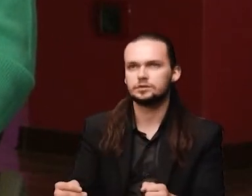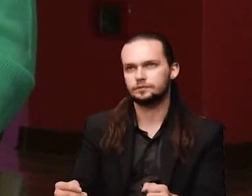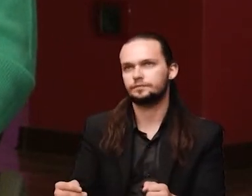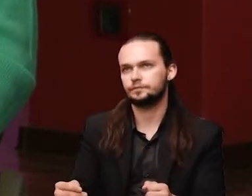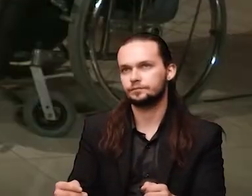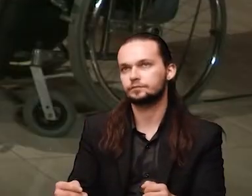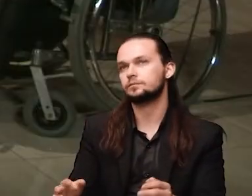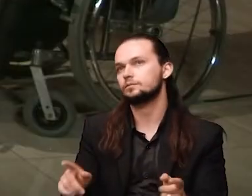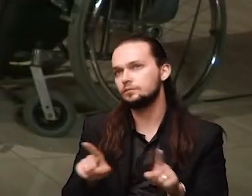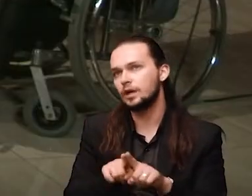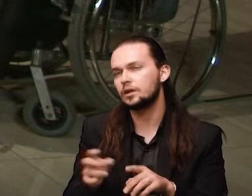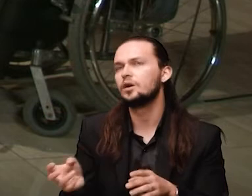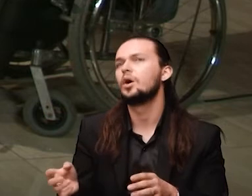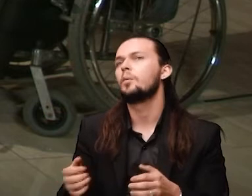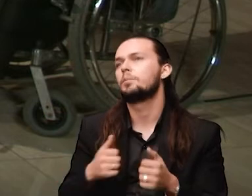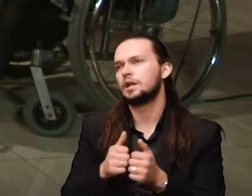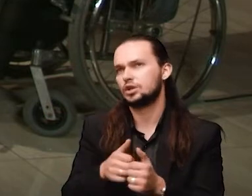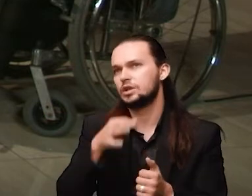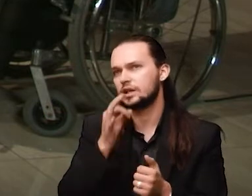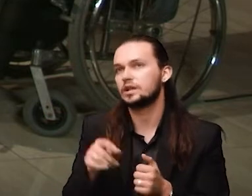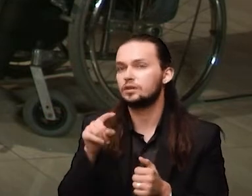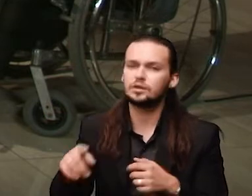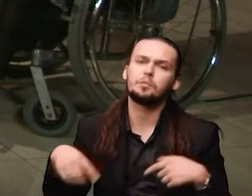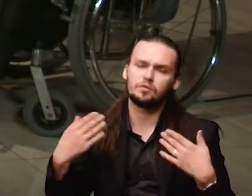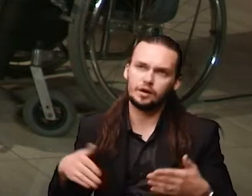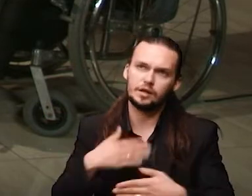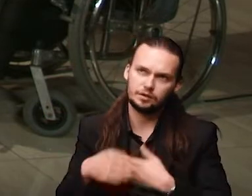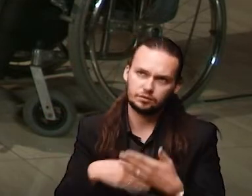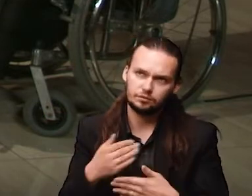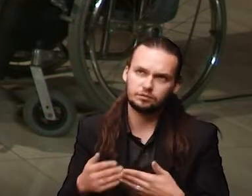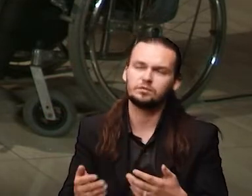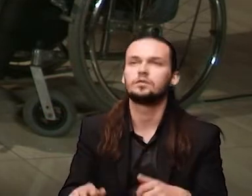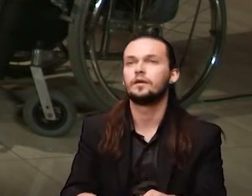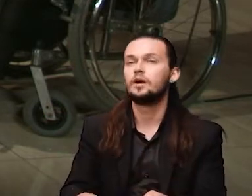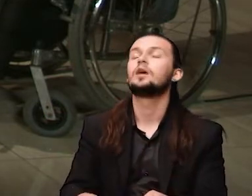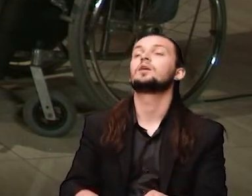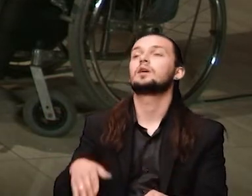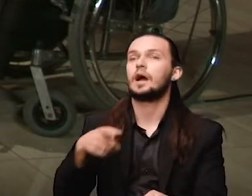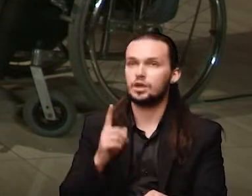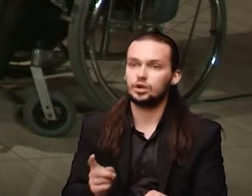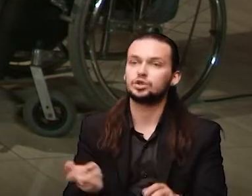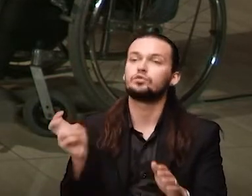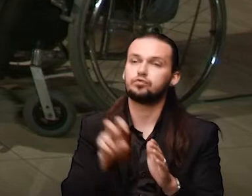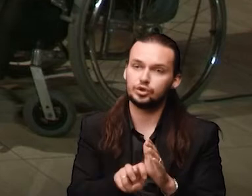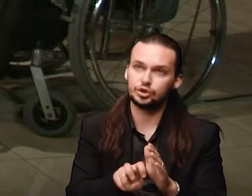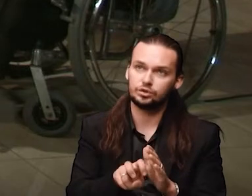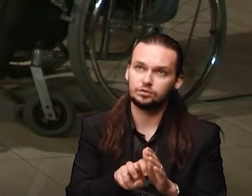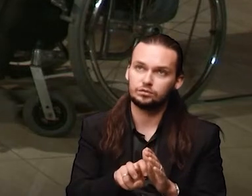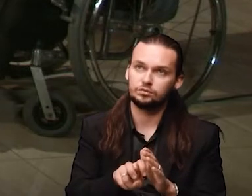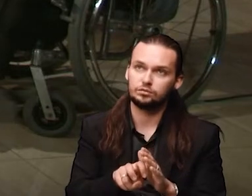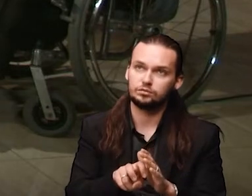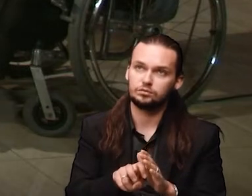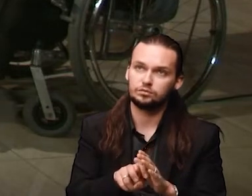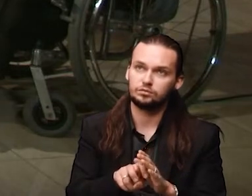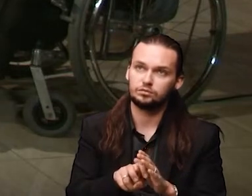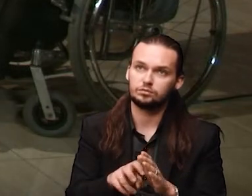я думаю, наши операторы. Да, вот только тогда. А так вы подошли и сказали, вот помогите, там инвалид. Конечно, он вышел, его поднял и спустил. Это он еще далеко от